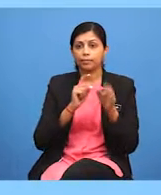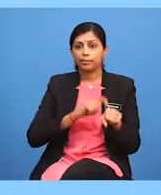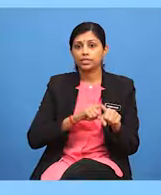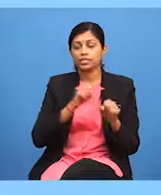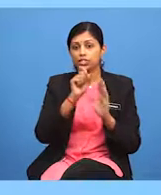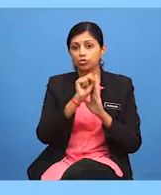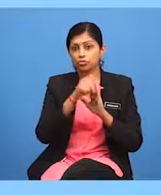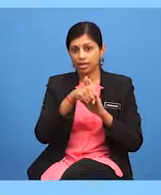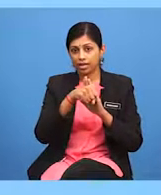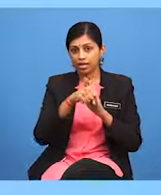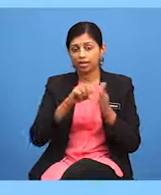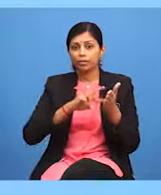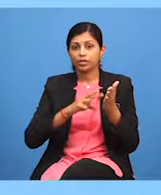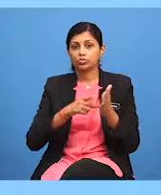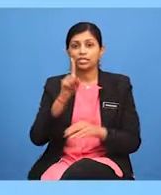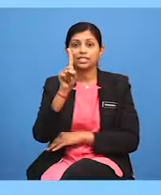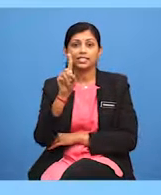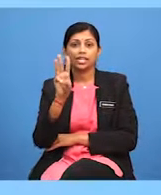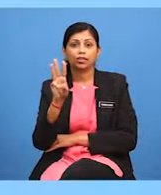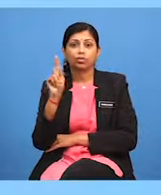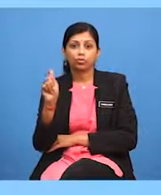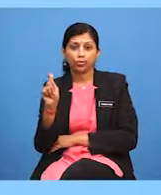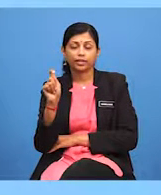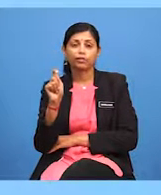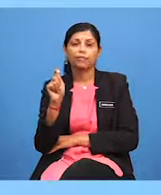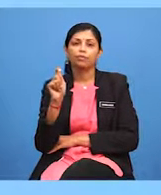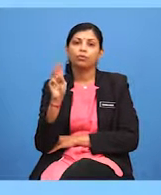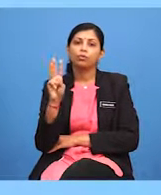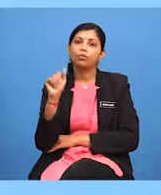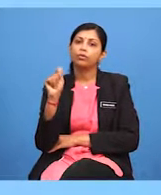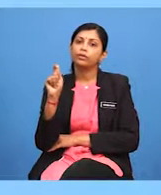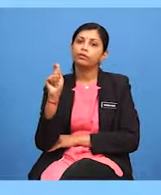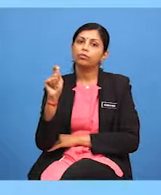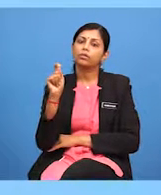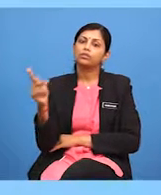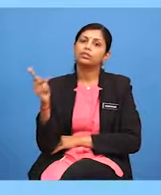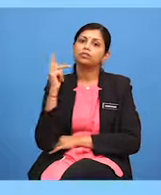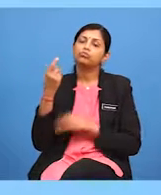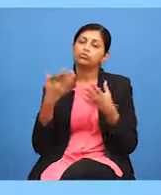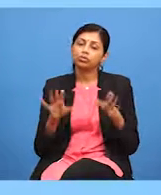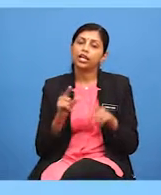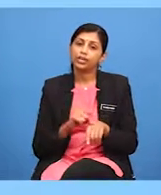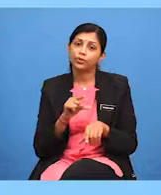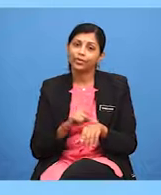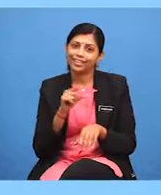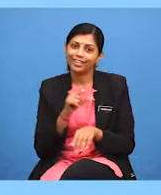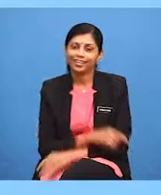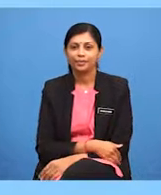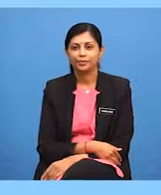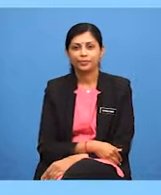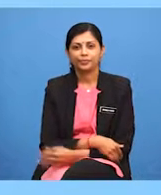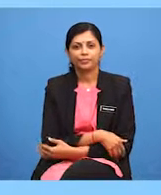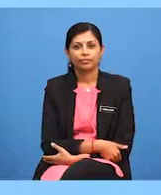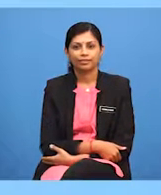masa 1 saat, bermaksud 1 watt kuasa telah